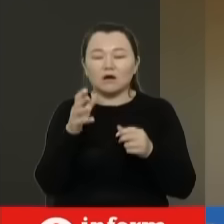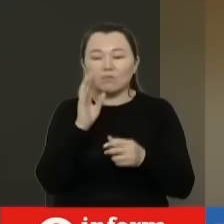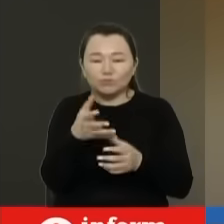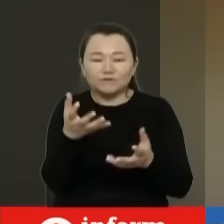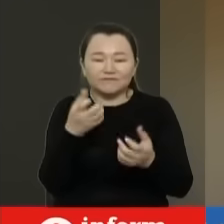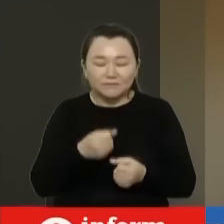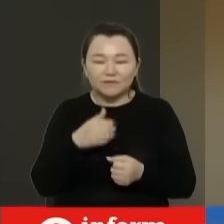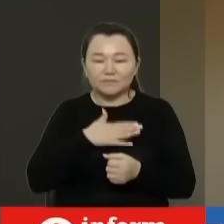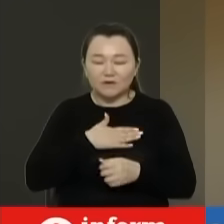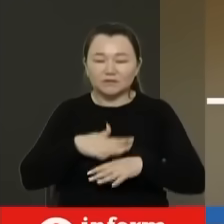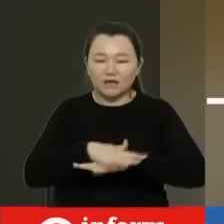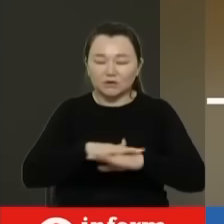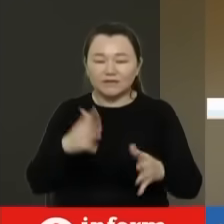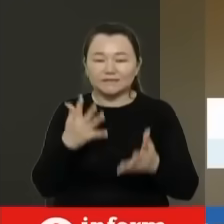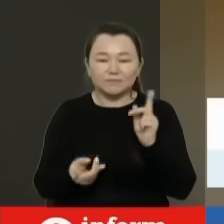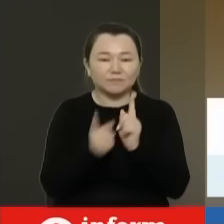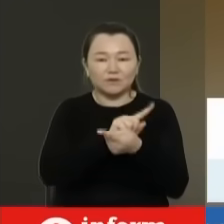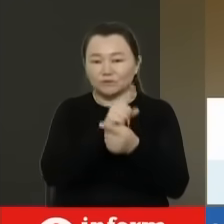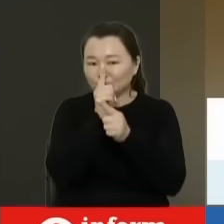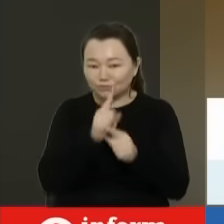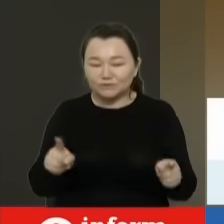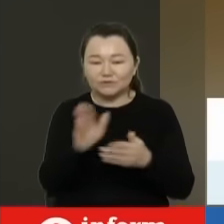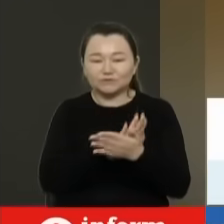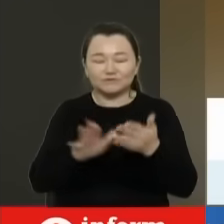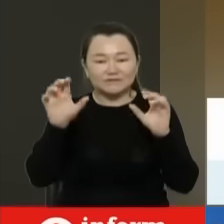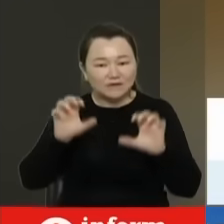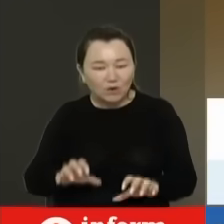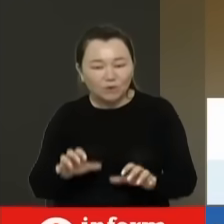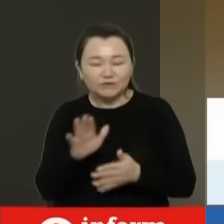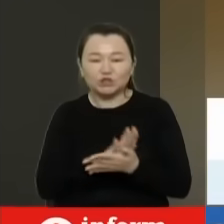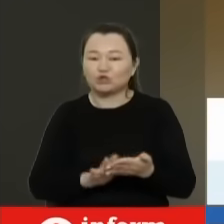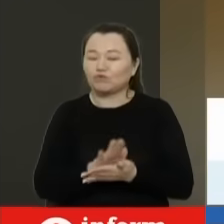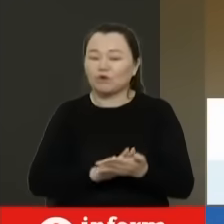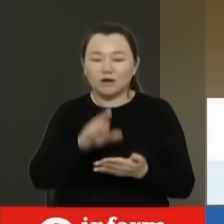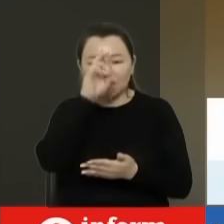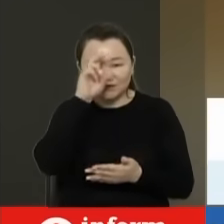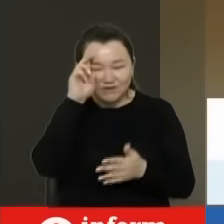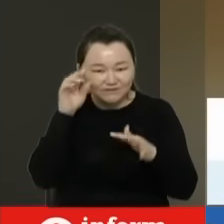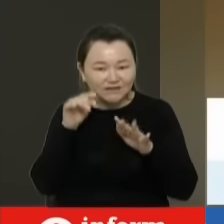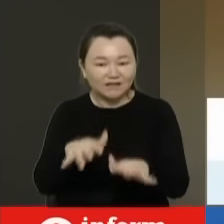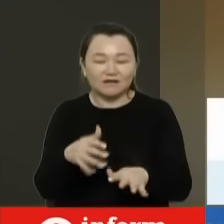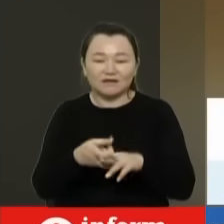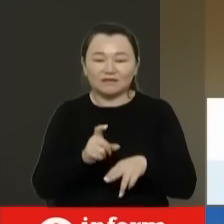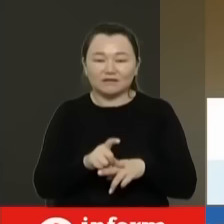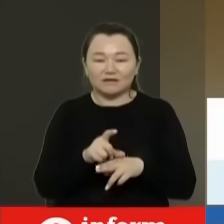егер біздің қоғамымыз өзгермесе, онда ешбір заң, ешбір мемлекеттік әрекет оған